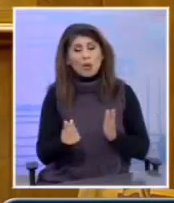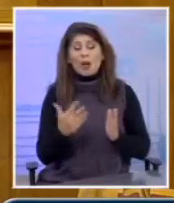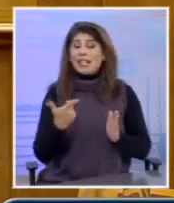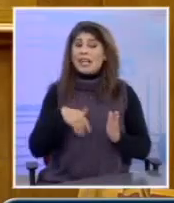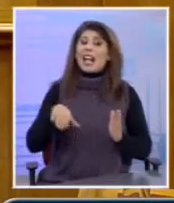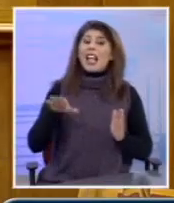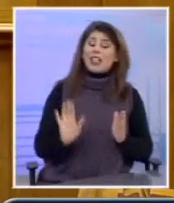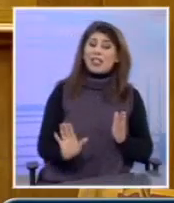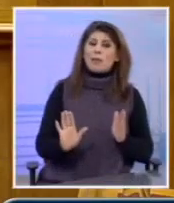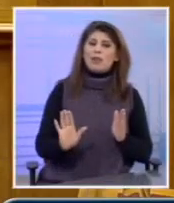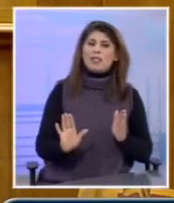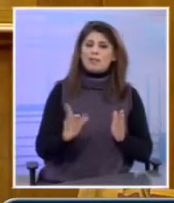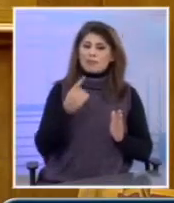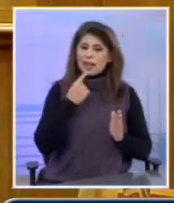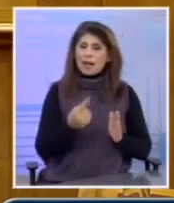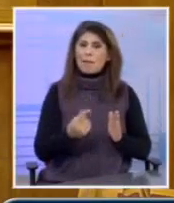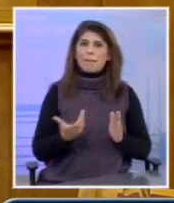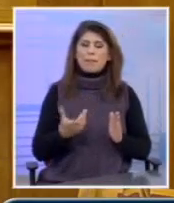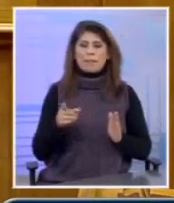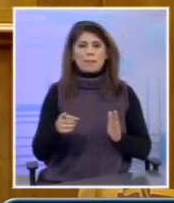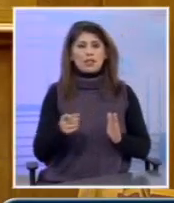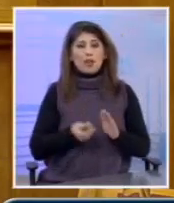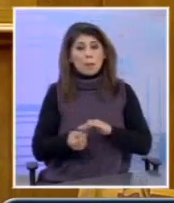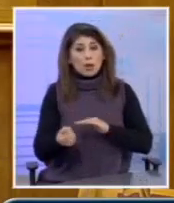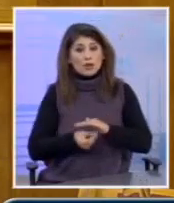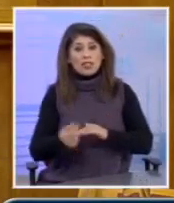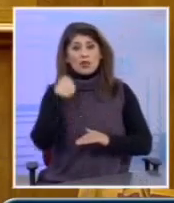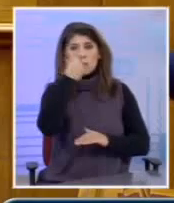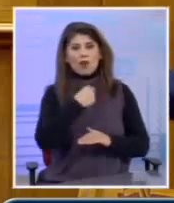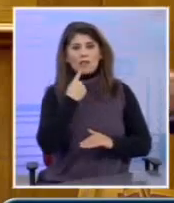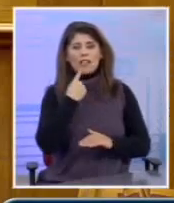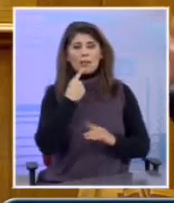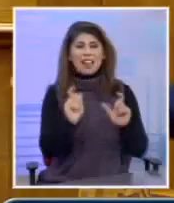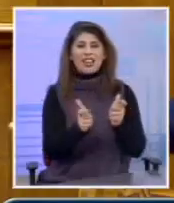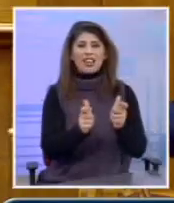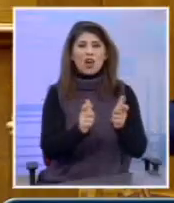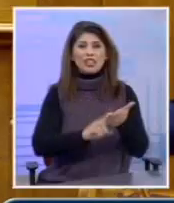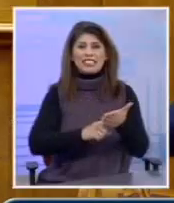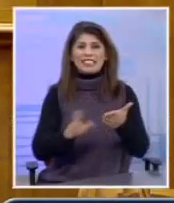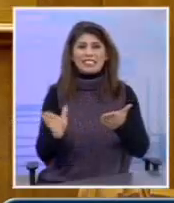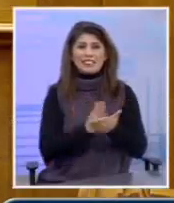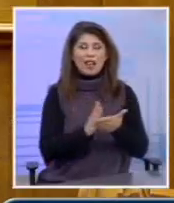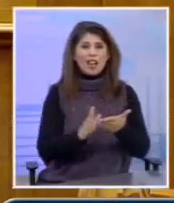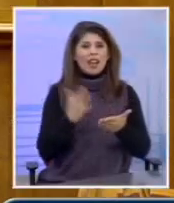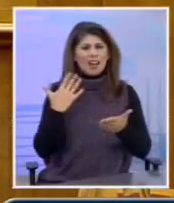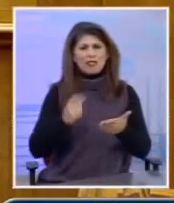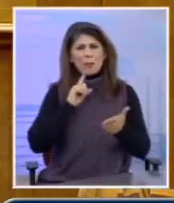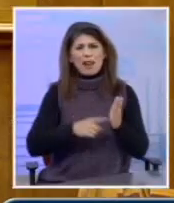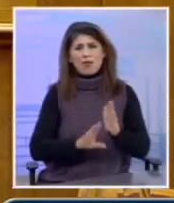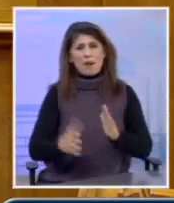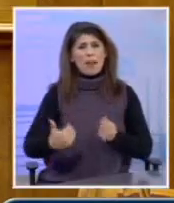δεν μπορείς να καθορίσεις το προσφυγικό προφίλ από την εθνικότητα. Αυτό είναι παράνομο. Υπάρχουν